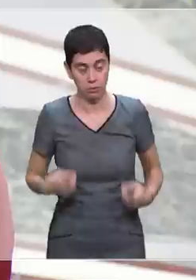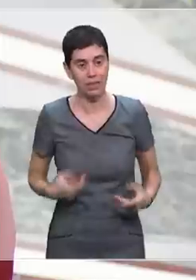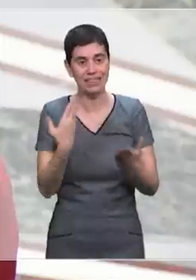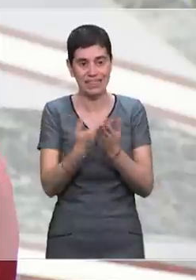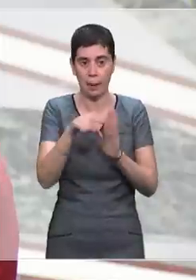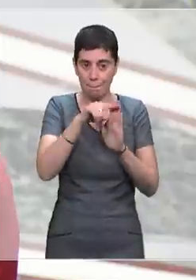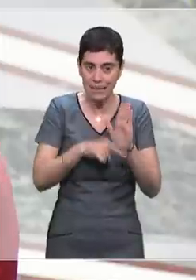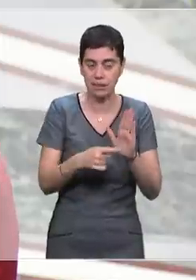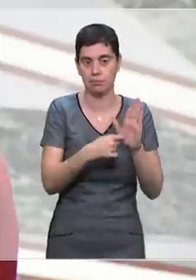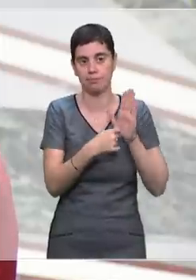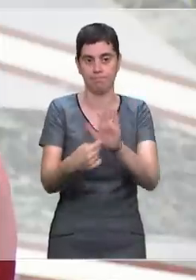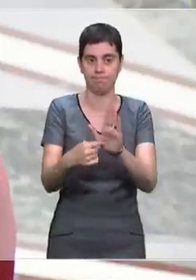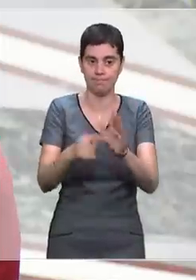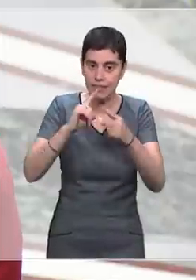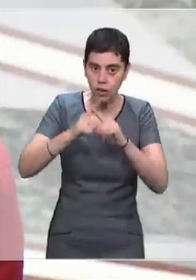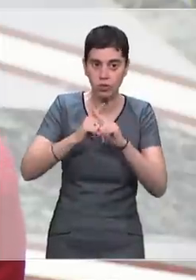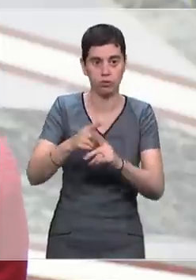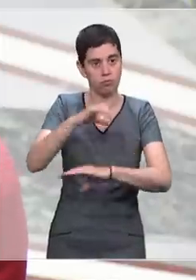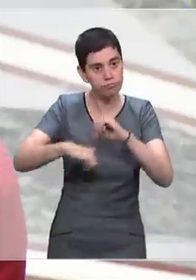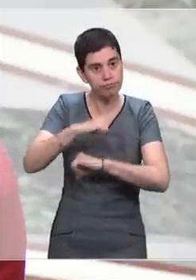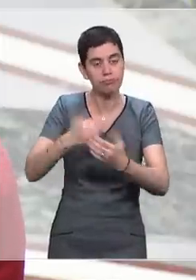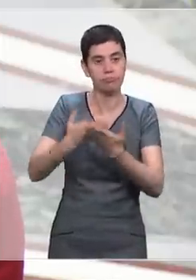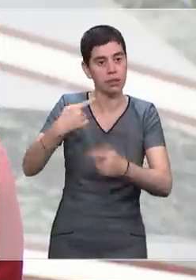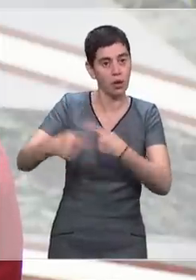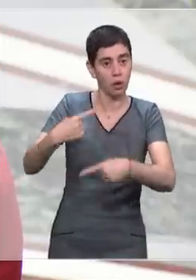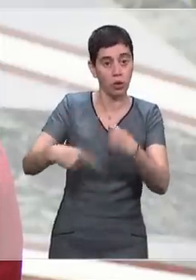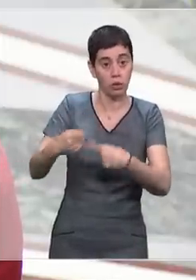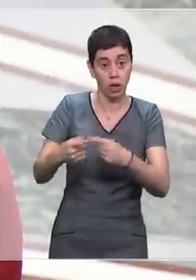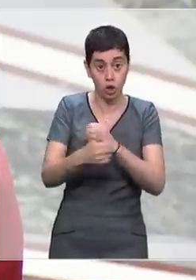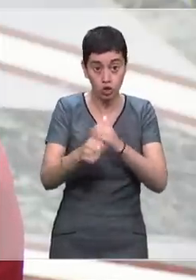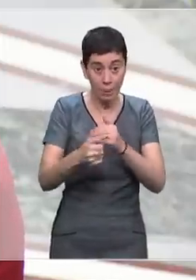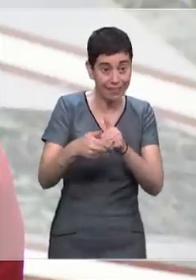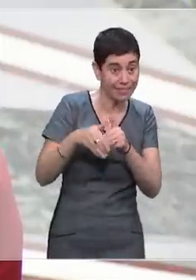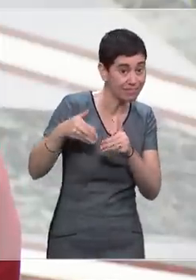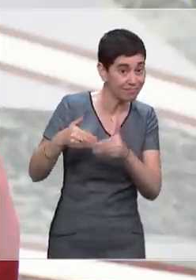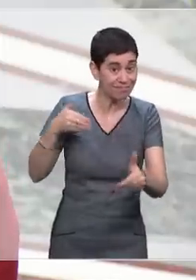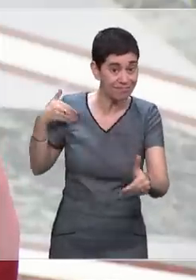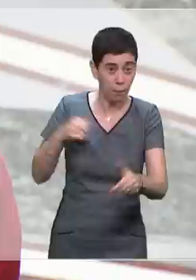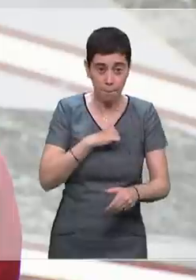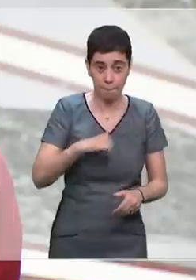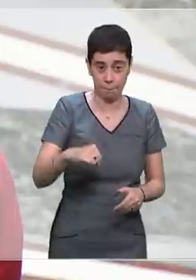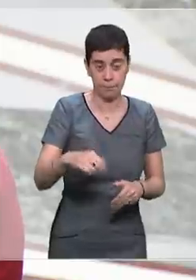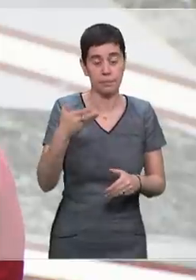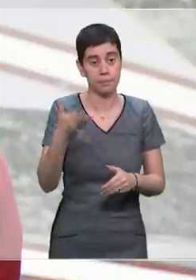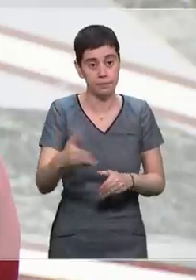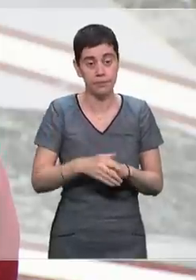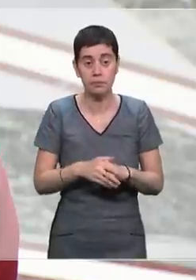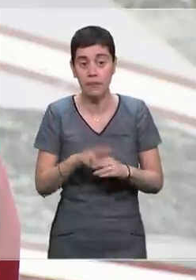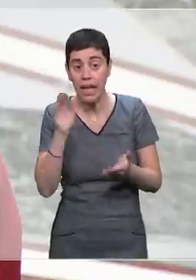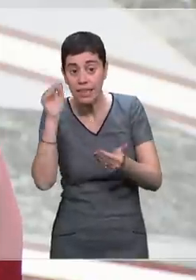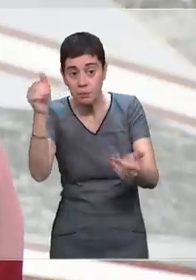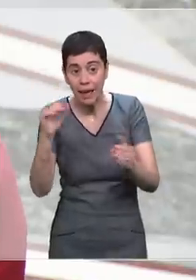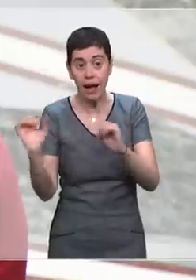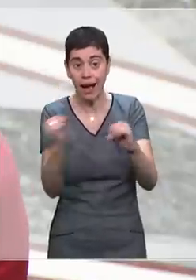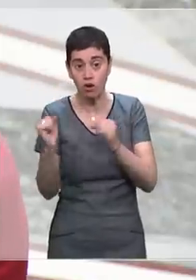nous portons dans les négociations en cours. Elles se sont accélérées ces dernières semaines. Nous espérons qu'il sera possible de parvenir à un accord lors du